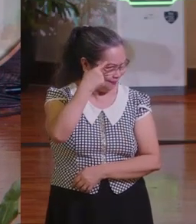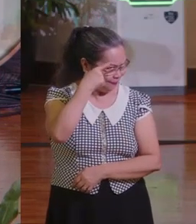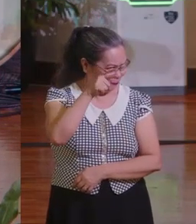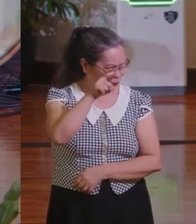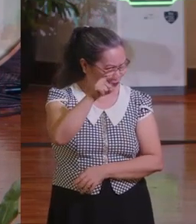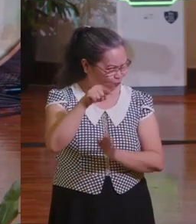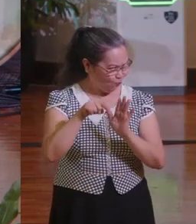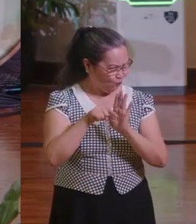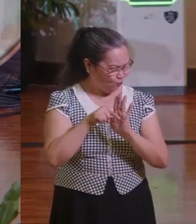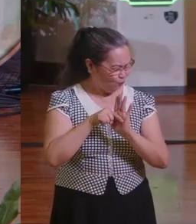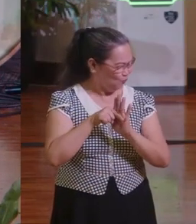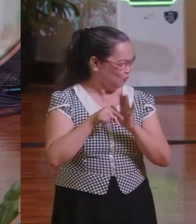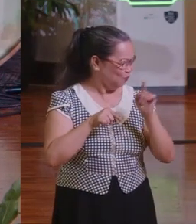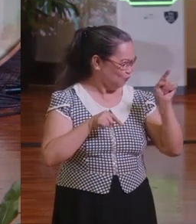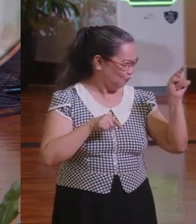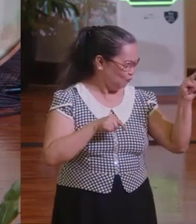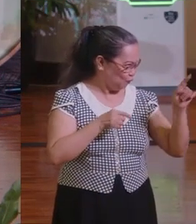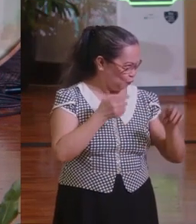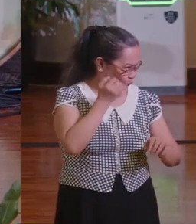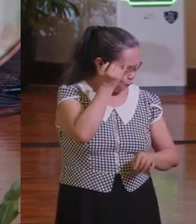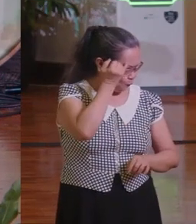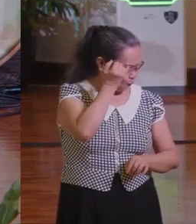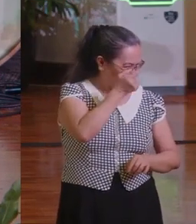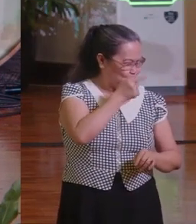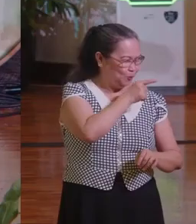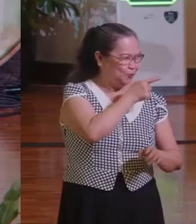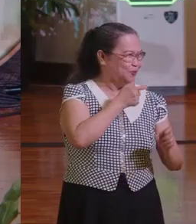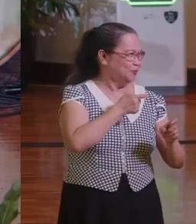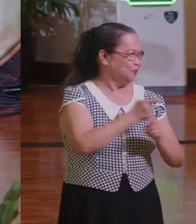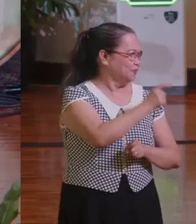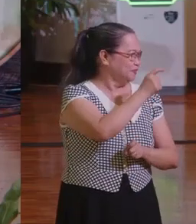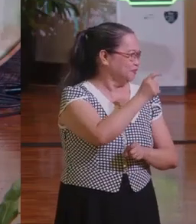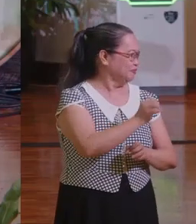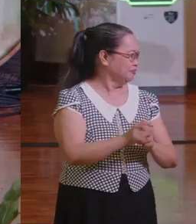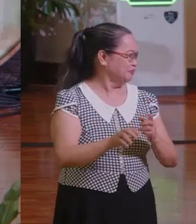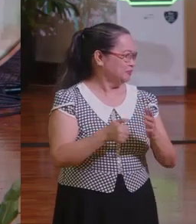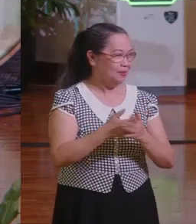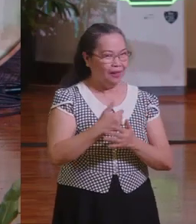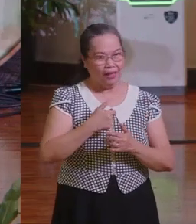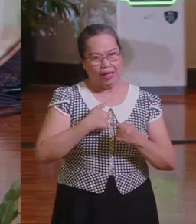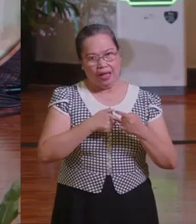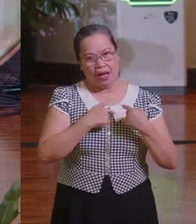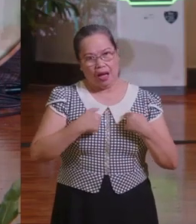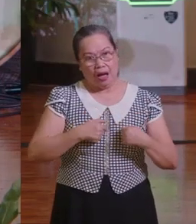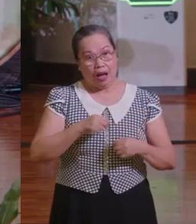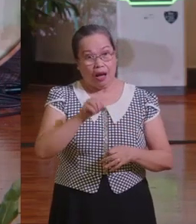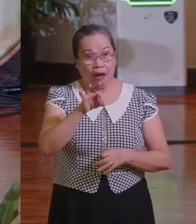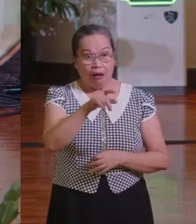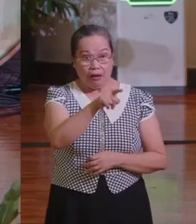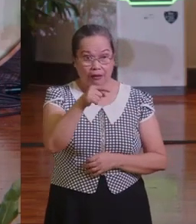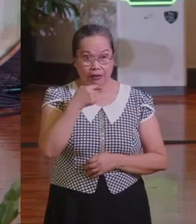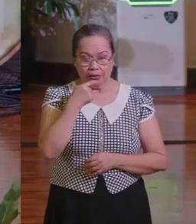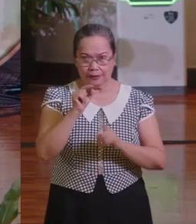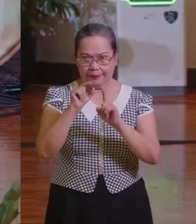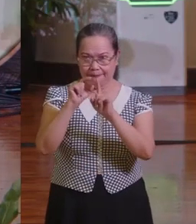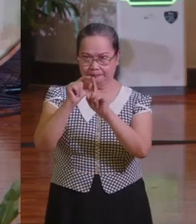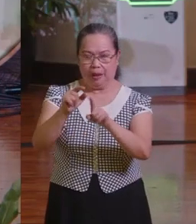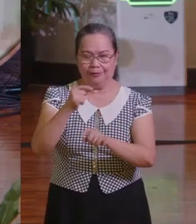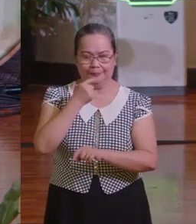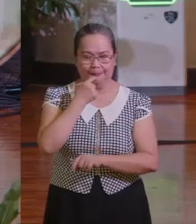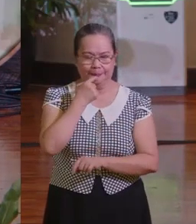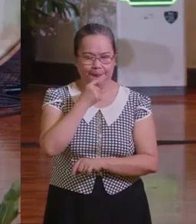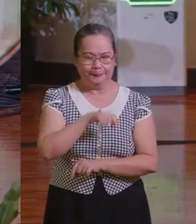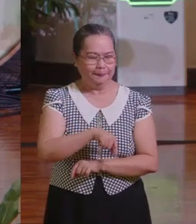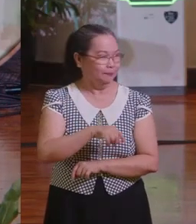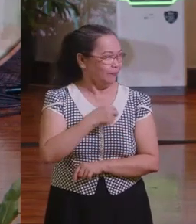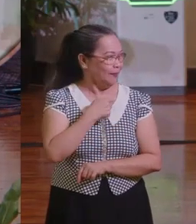inisip? Ilan ang masamang tangka ang nasa inyong puso? Baka kung meron na kayong nasabihan ng masama,